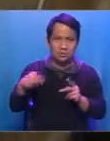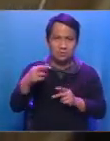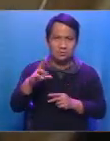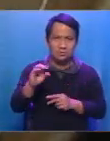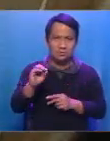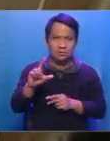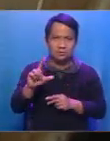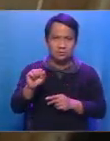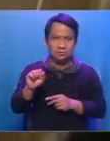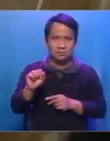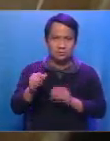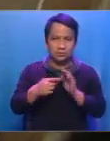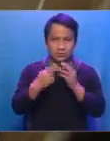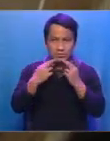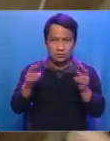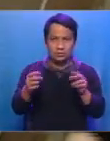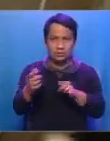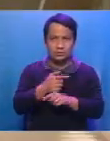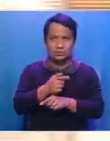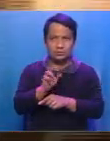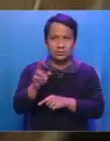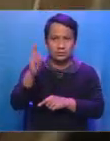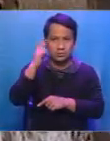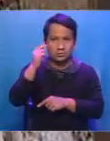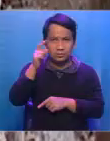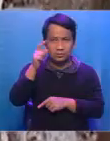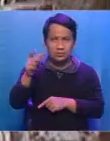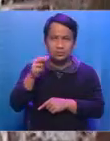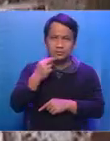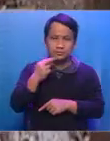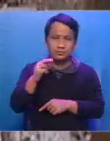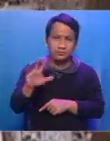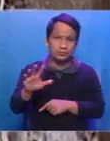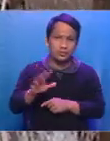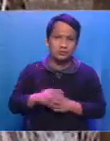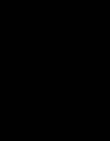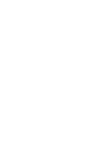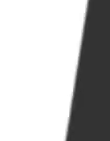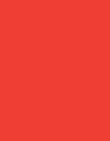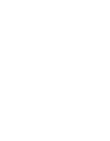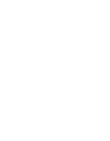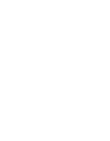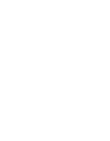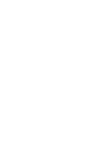sa Parola. Nagbabalita mula sa frontline, Romy Lopez, News 5.